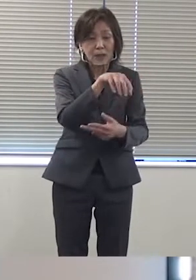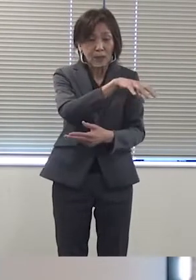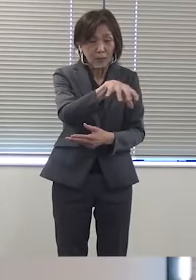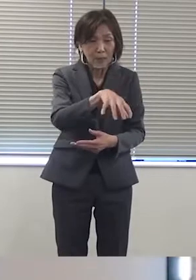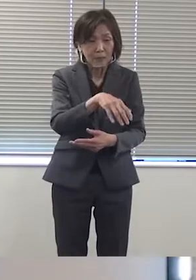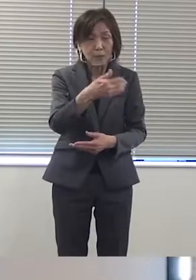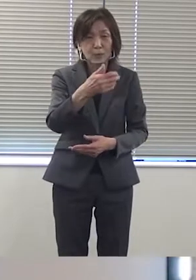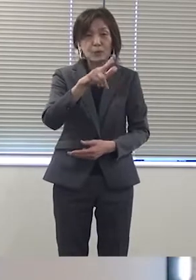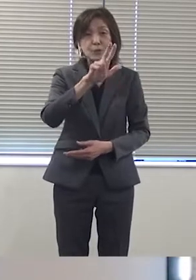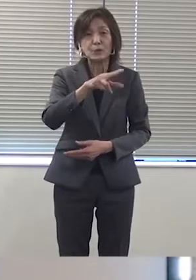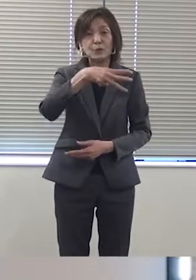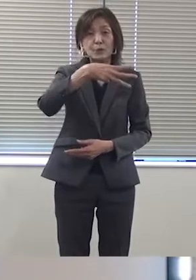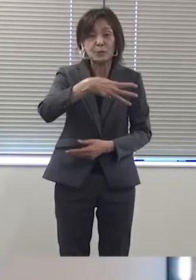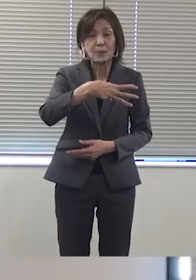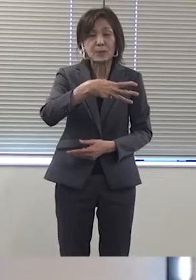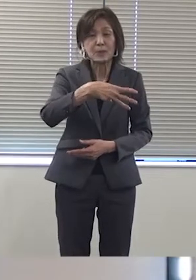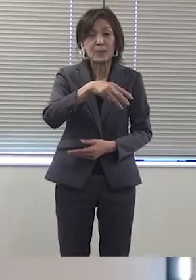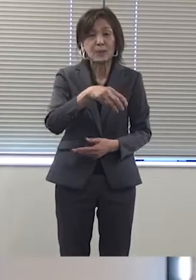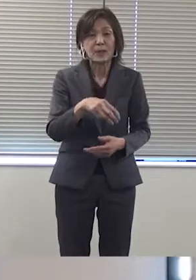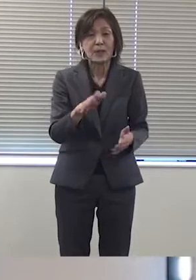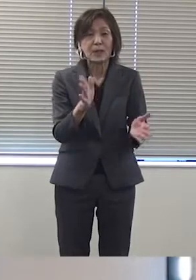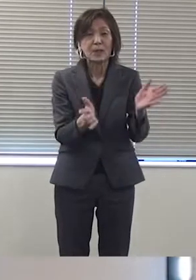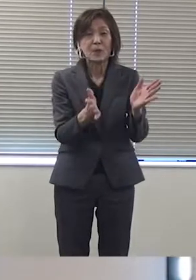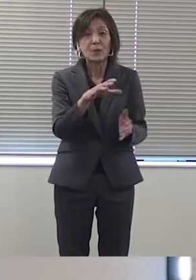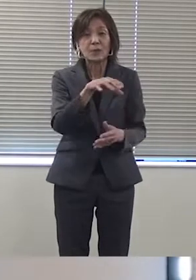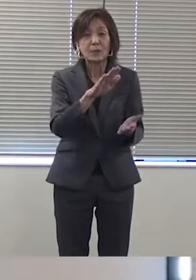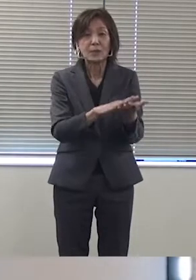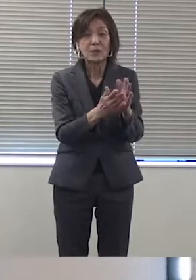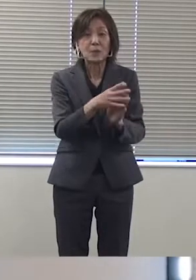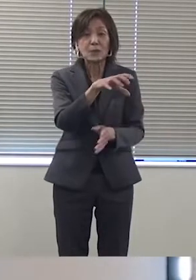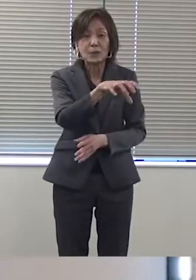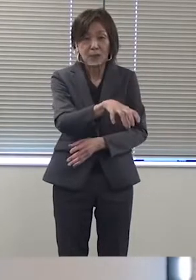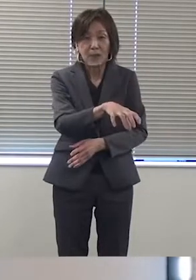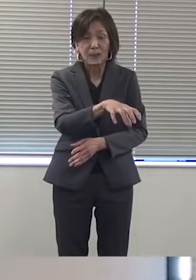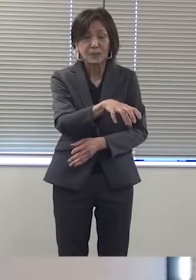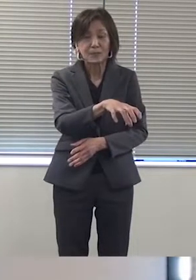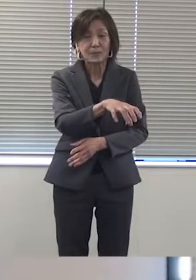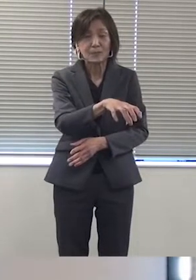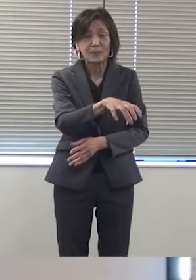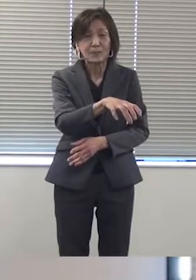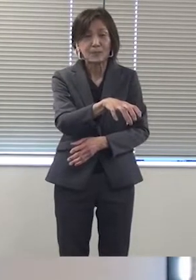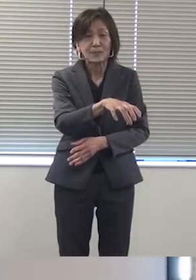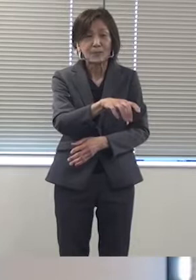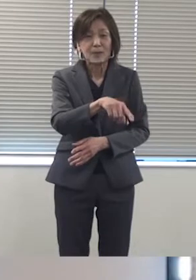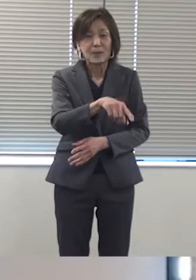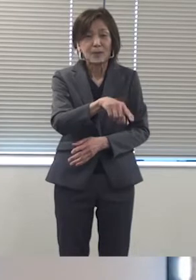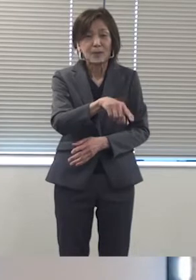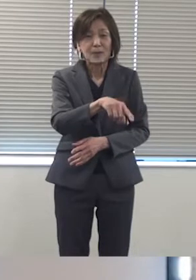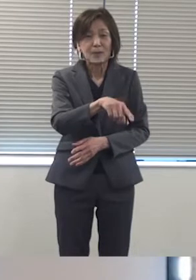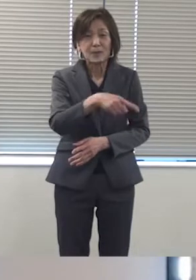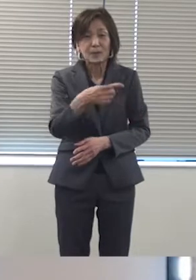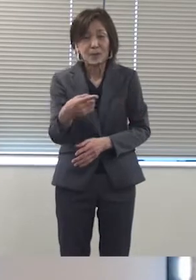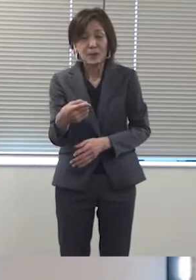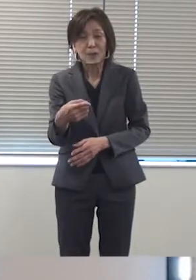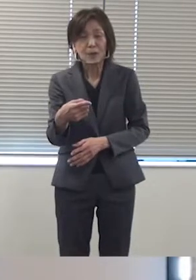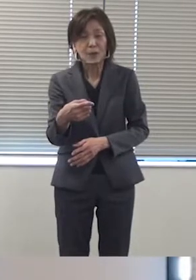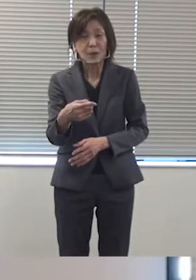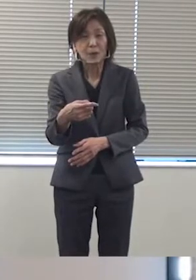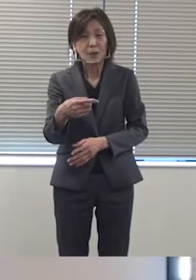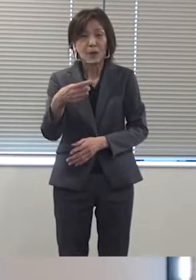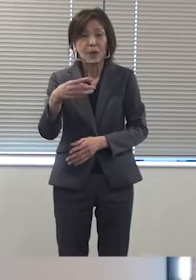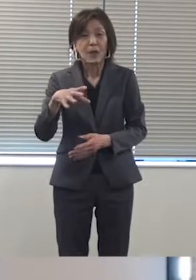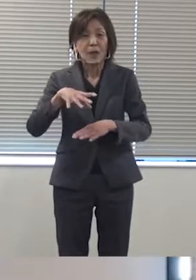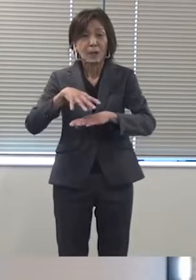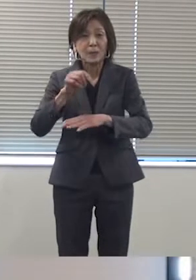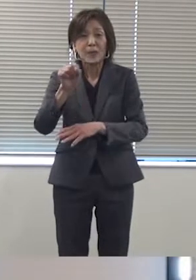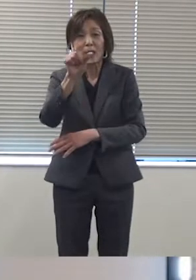和幼稚園緑の丘というのは、三日月第二幼稚園の今